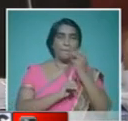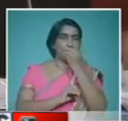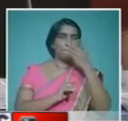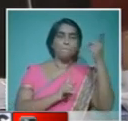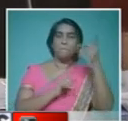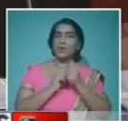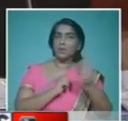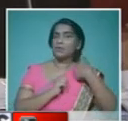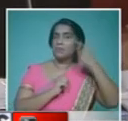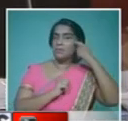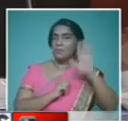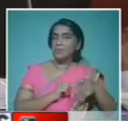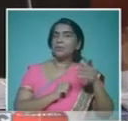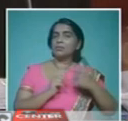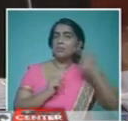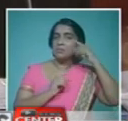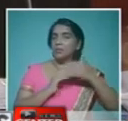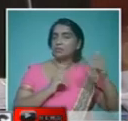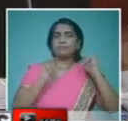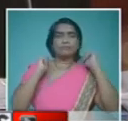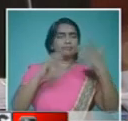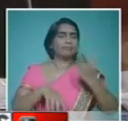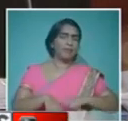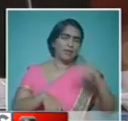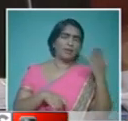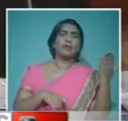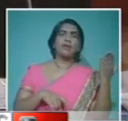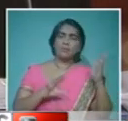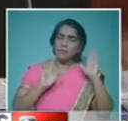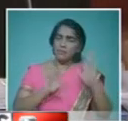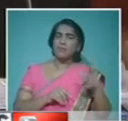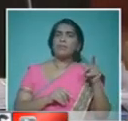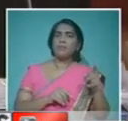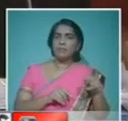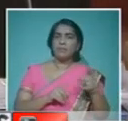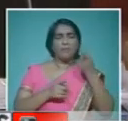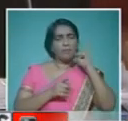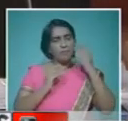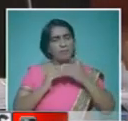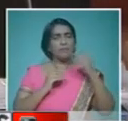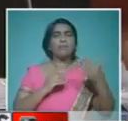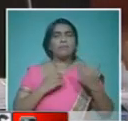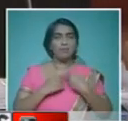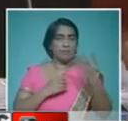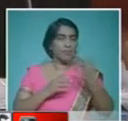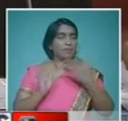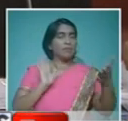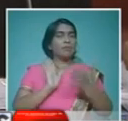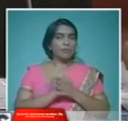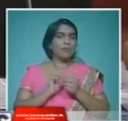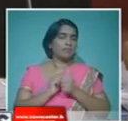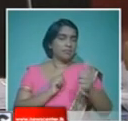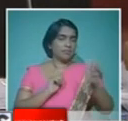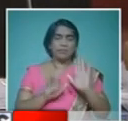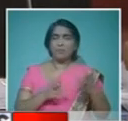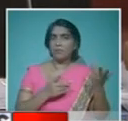තමයි බලාපොරොත්තු වෙන්නේ. නමුත් ඒ බලාපොරොත්තු ඉෂ්ට වෙලට අවස්ථාවකට. ඒ කෙසේ වෙතත් ප්‍රමාද වෙලා හරි අපි දෙගොල්ලෝ එක්කව වෙලා මොනවා හරි කරන්න ඕන